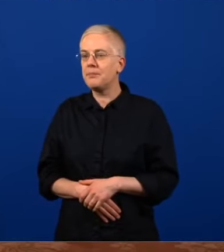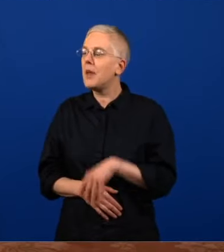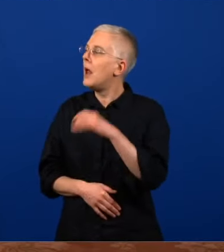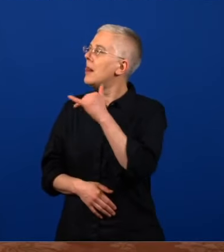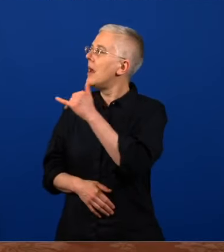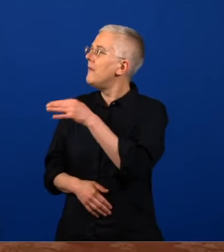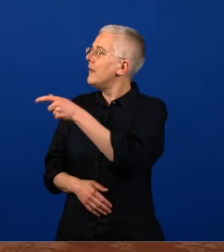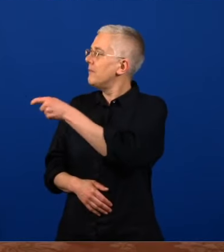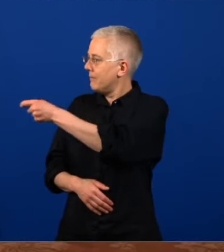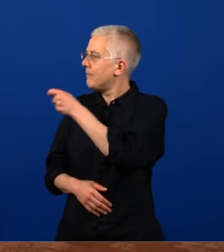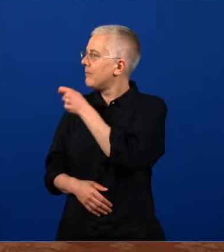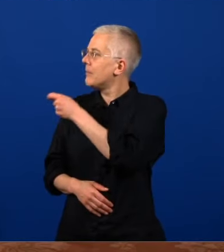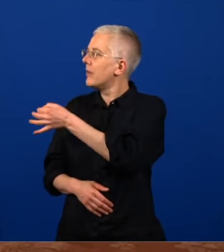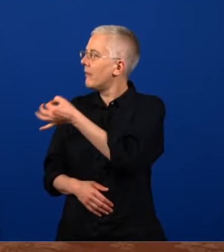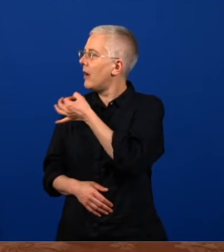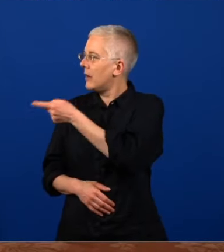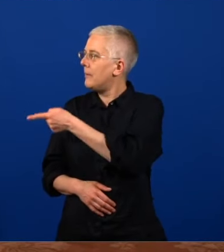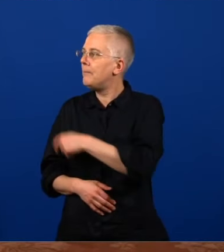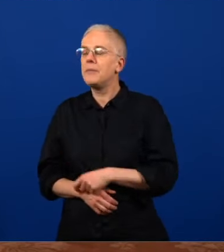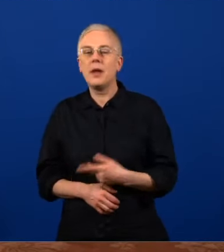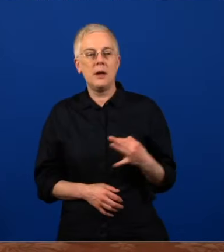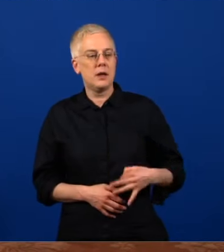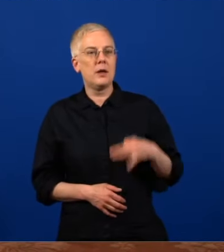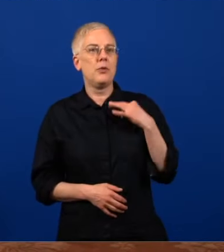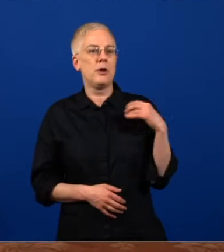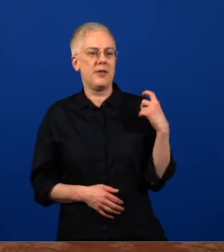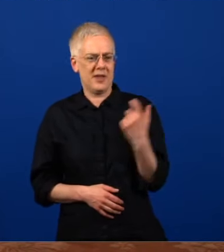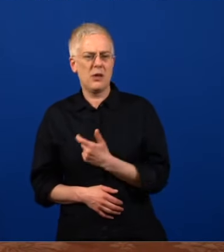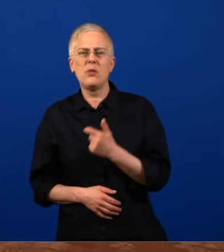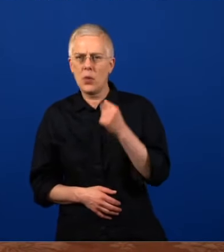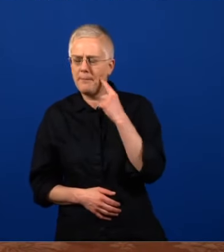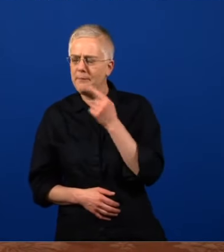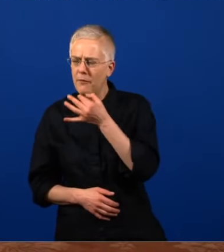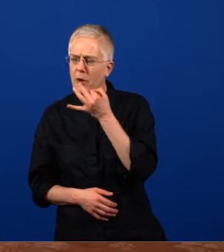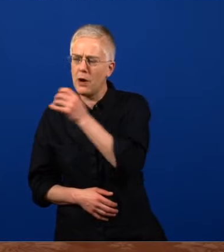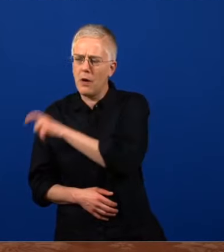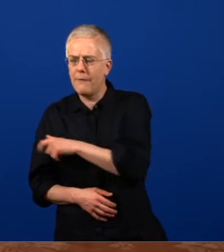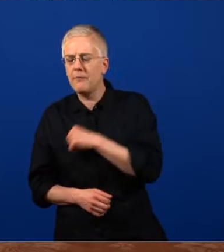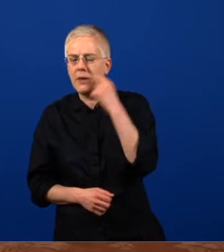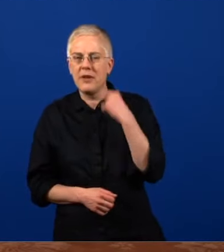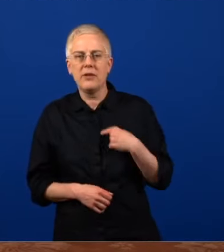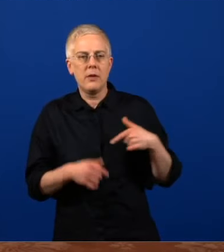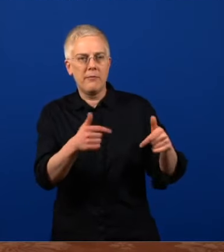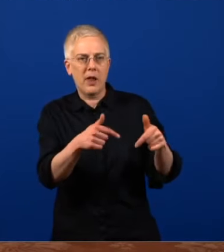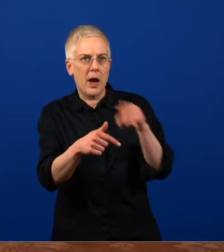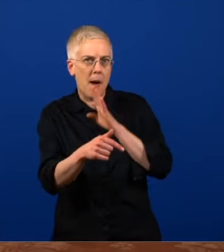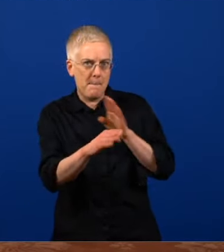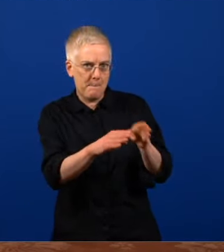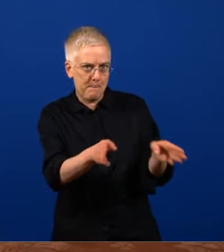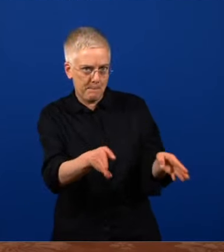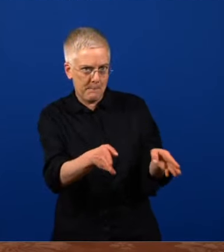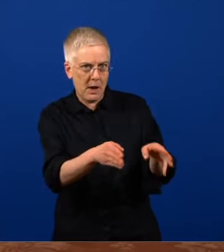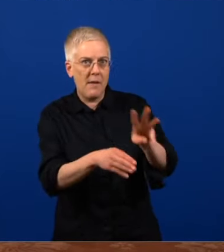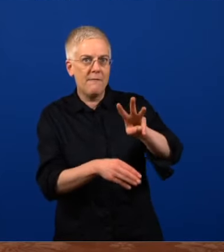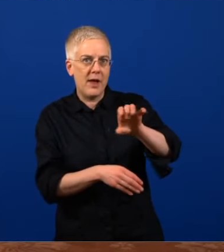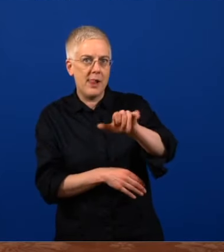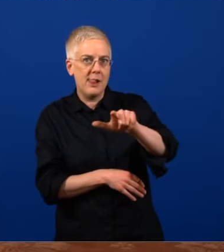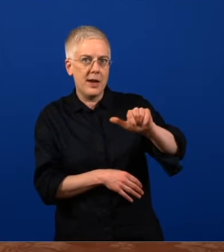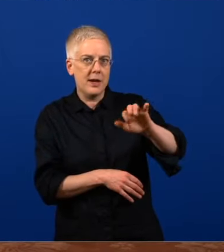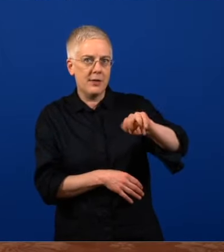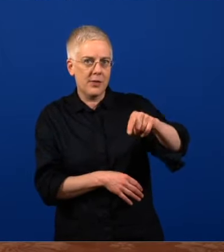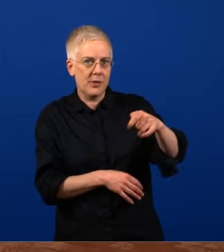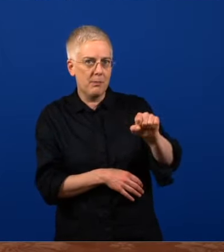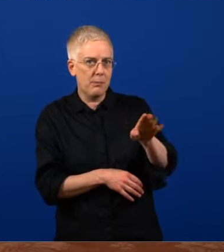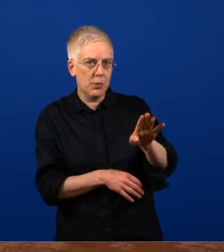Nach unseren Recherchen ist in einem Pflegeheim in Wellingsbüttel sind 39 Bewohner an Corona